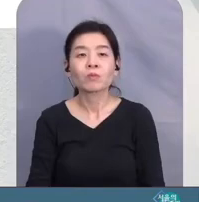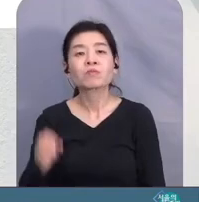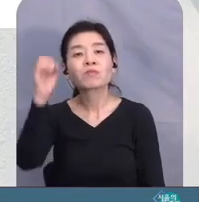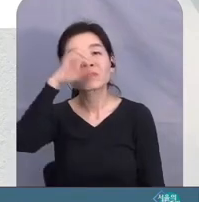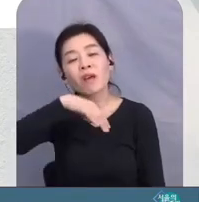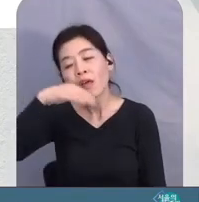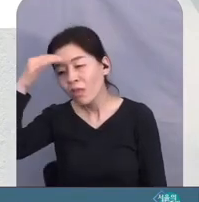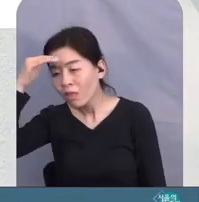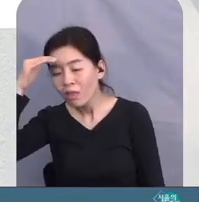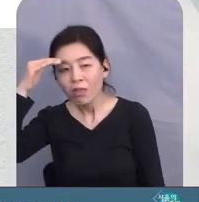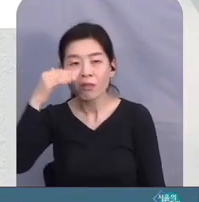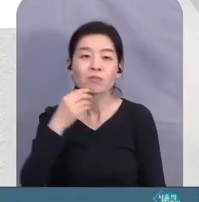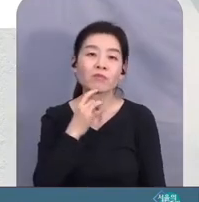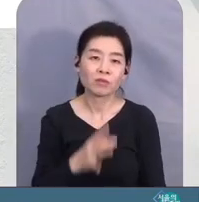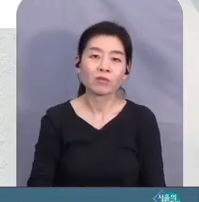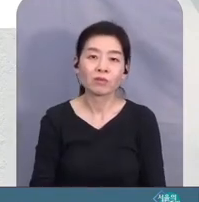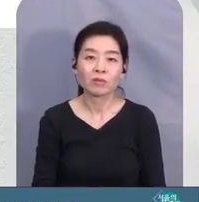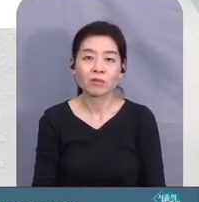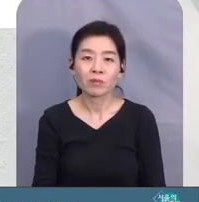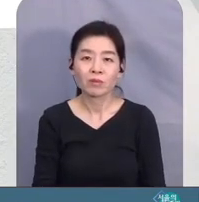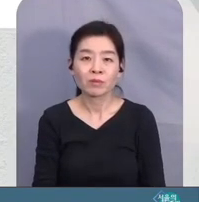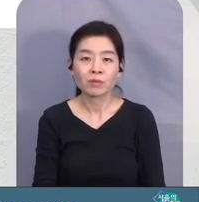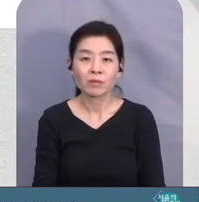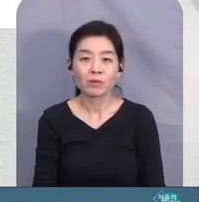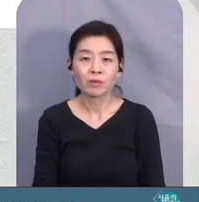그냥 보는 겁니다. 예, 다음.